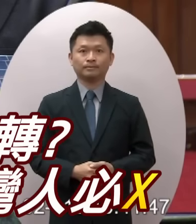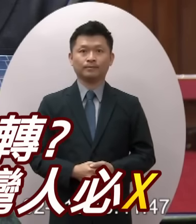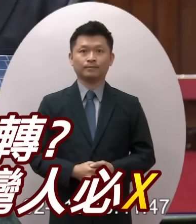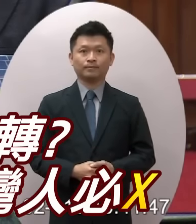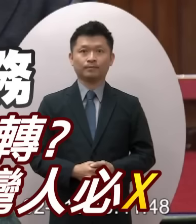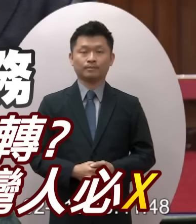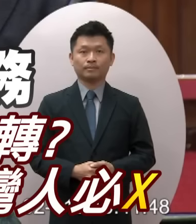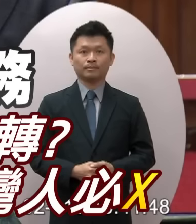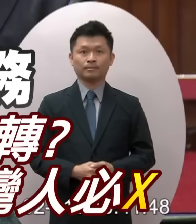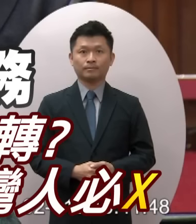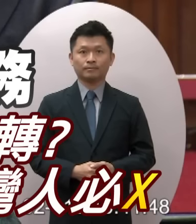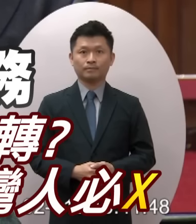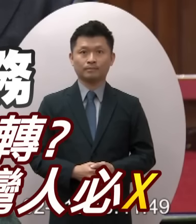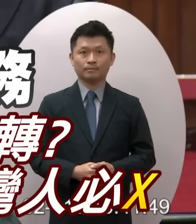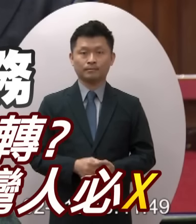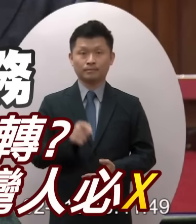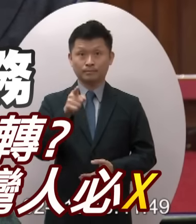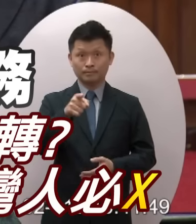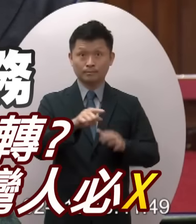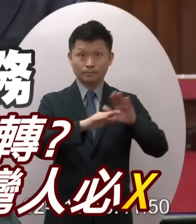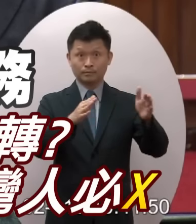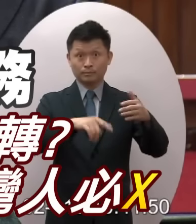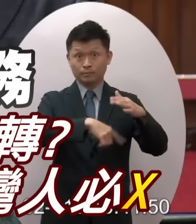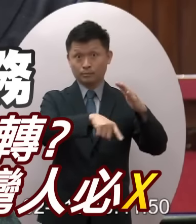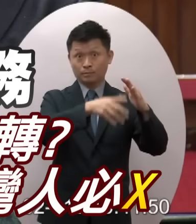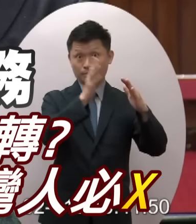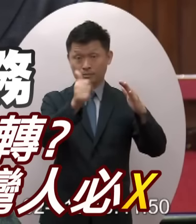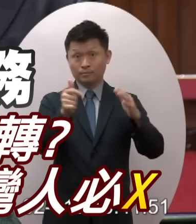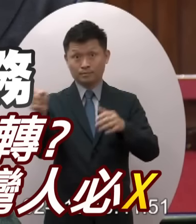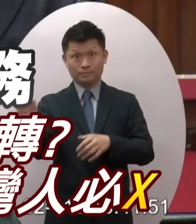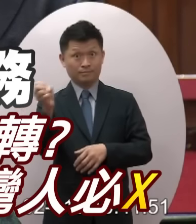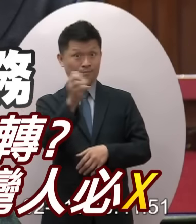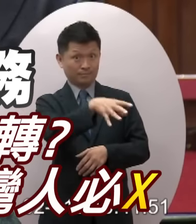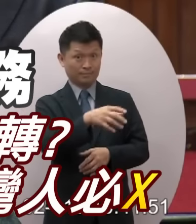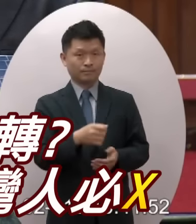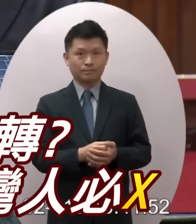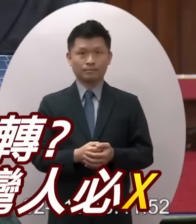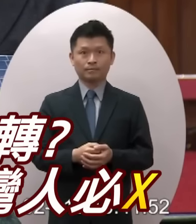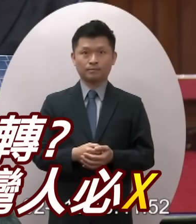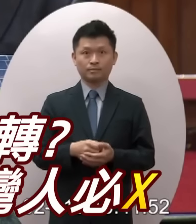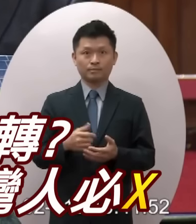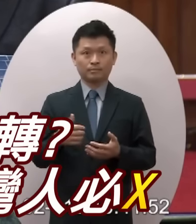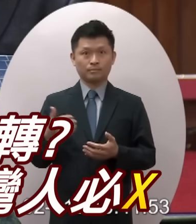你是倒一日甲倒院长表示你对这个职务